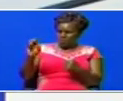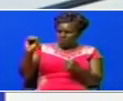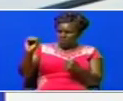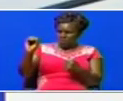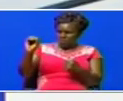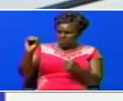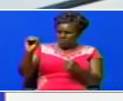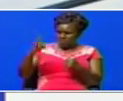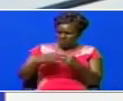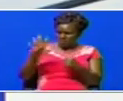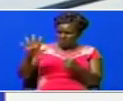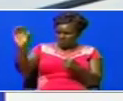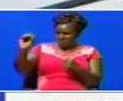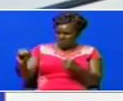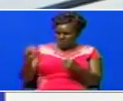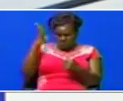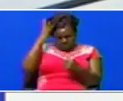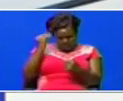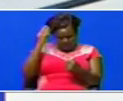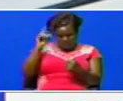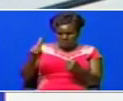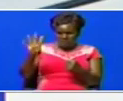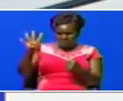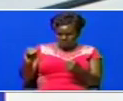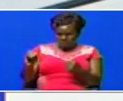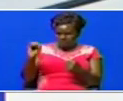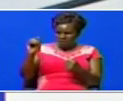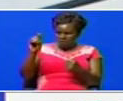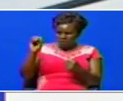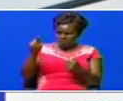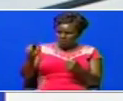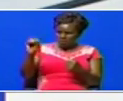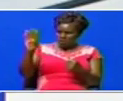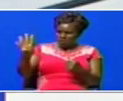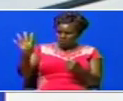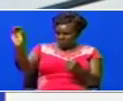0.05%. Mohamed Dida, 140, 0.04%.